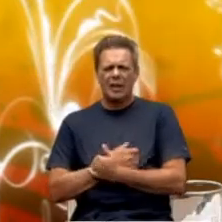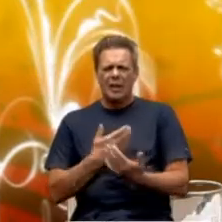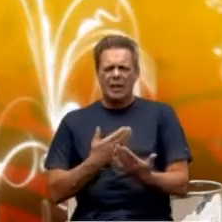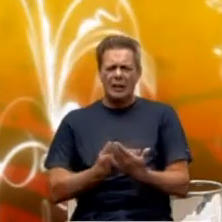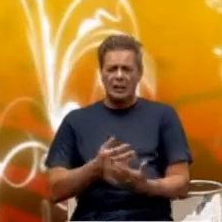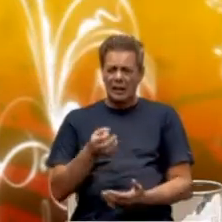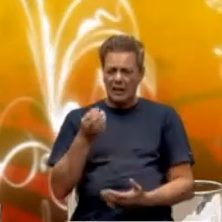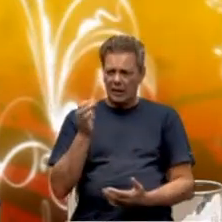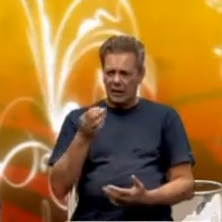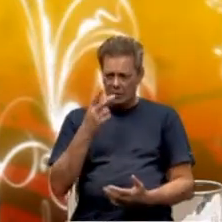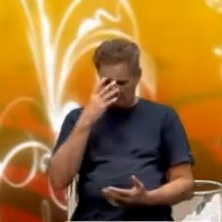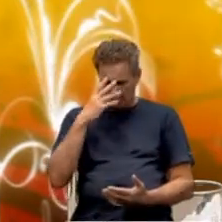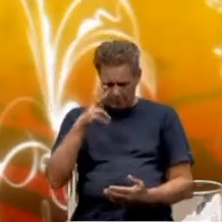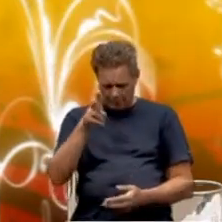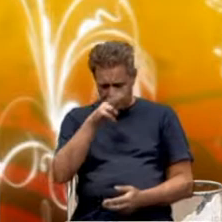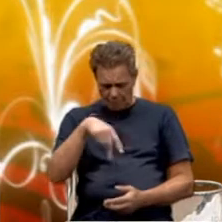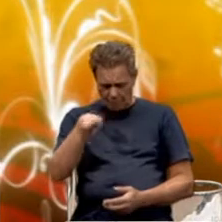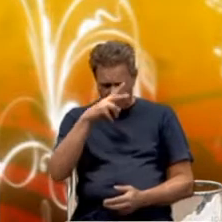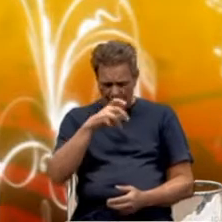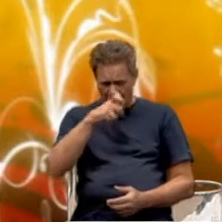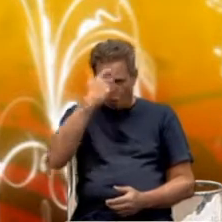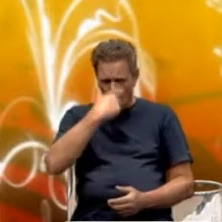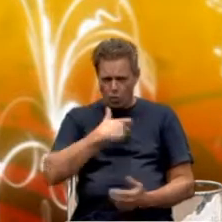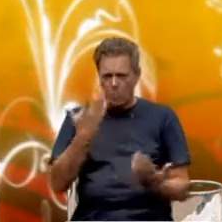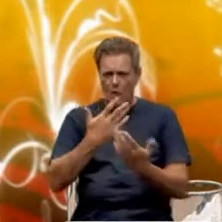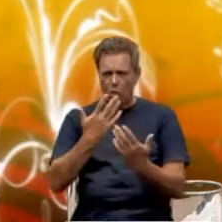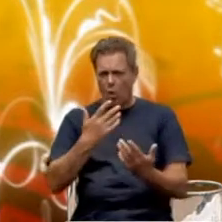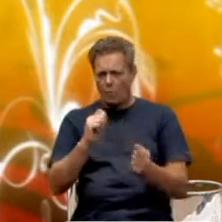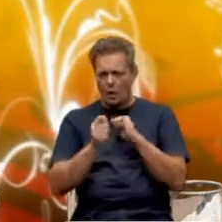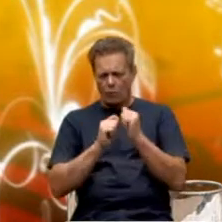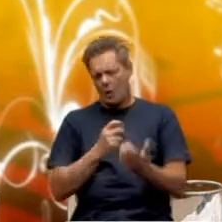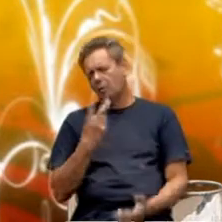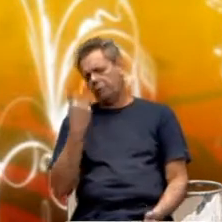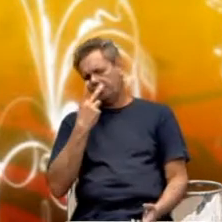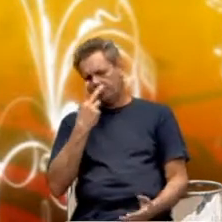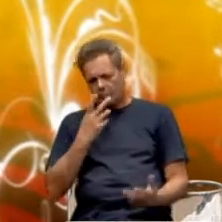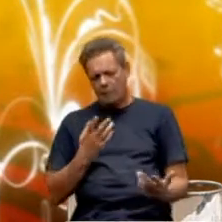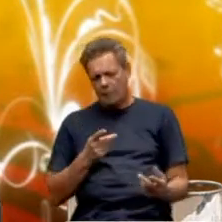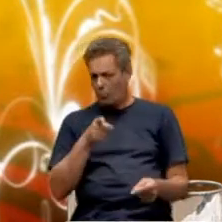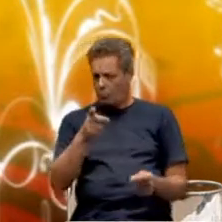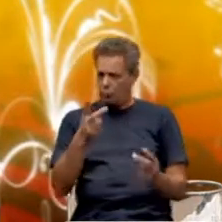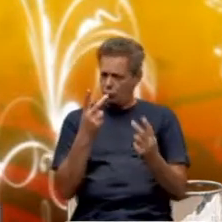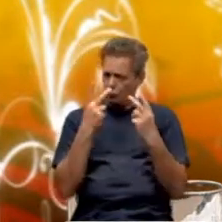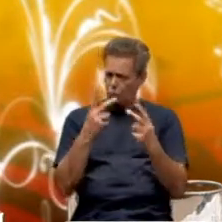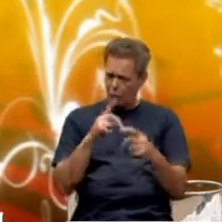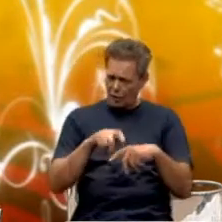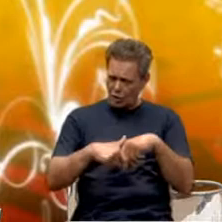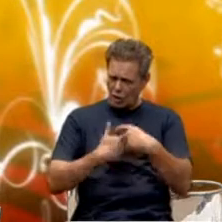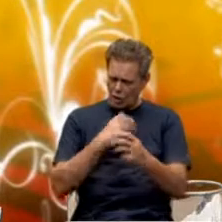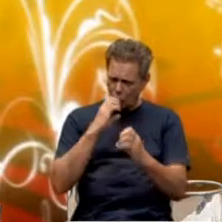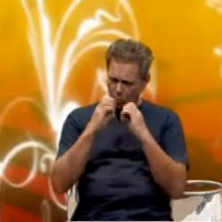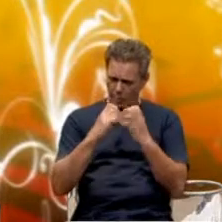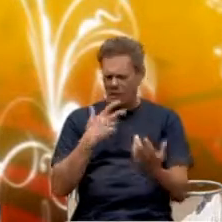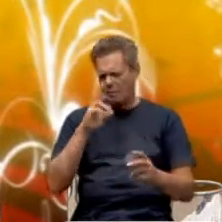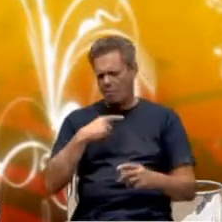dobro observirate, vizualizirate osobu s kojom razgovarate? Da. Jel to isto važno u komunikaciji? Naravno, da. Jer imamo govor